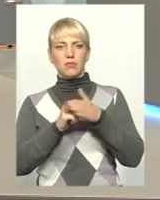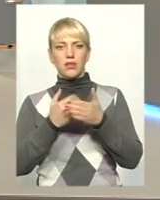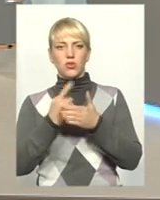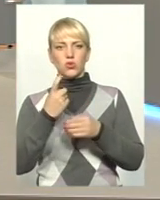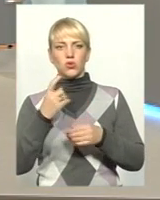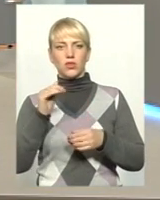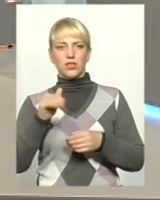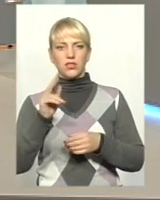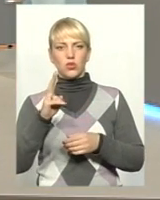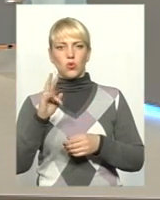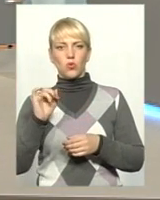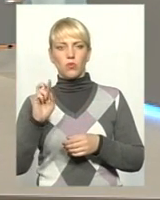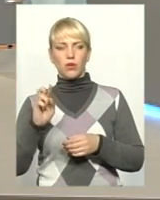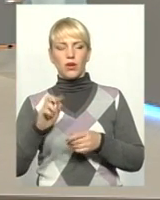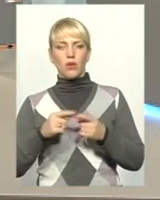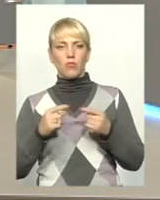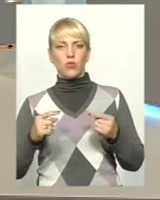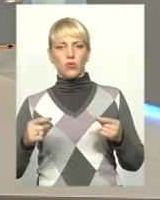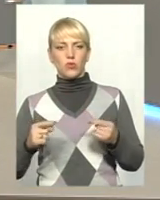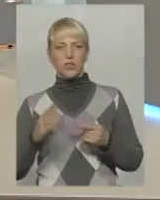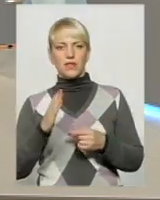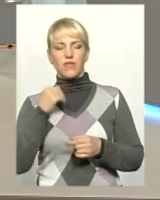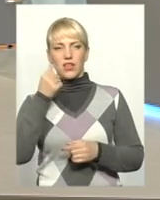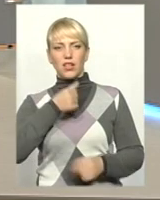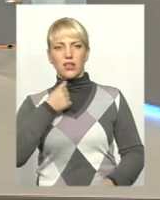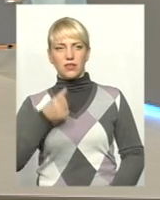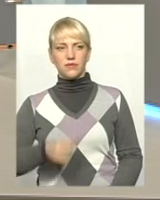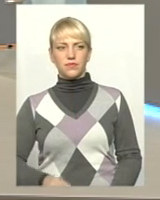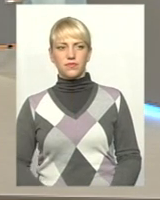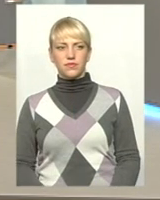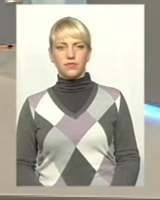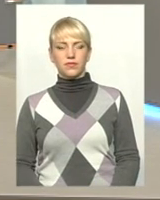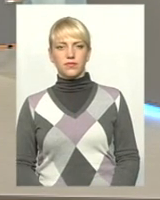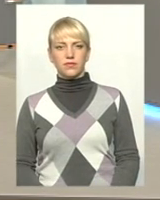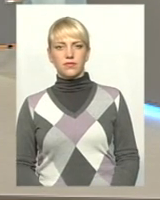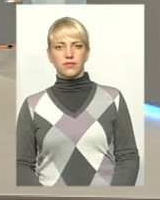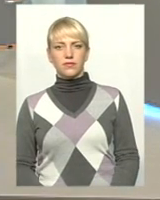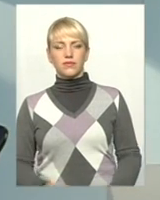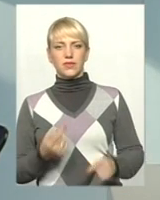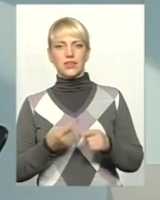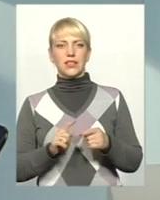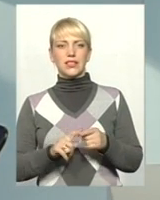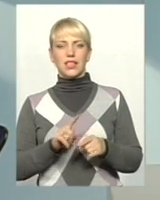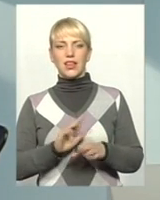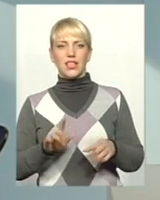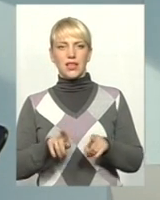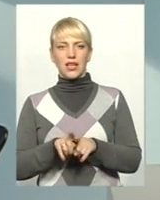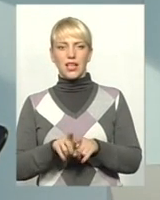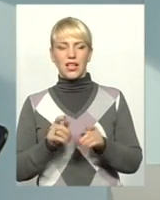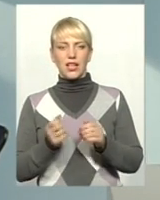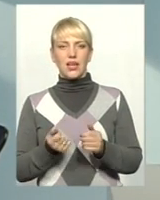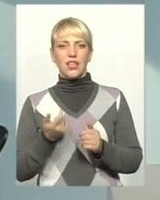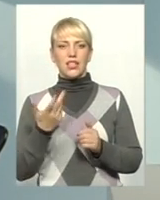кубів продукції в рік. Це не та кількість, яка необхідна